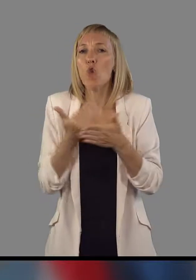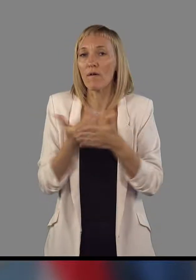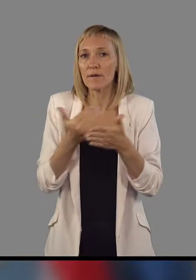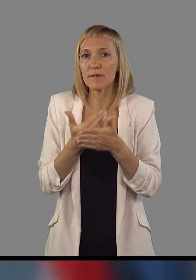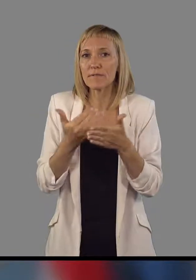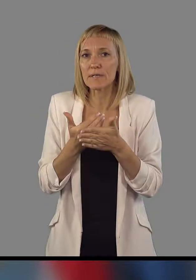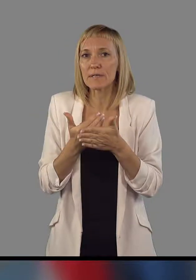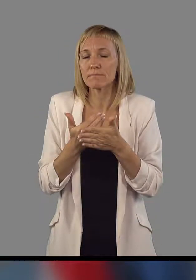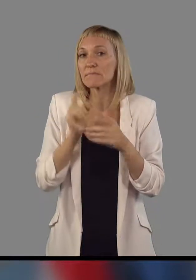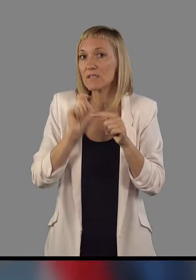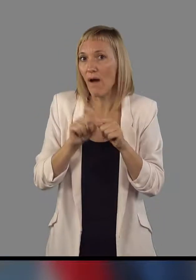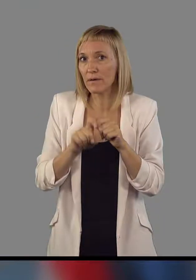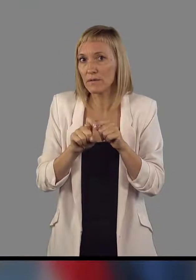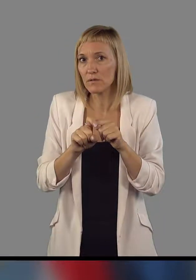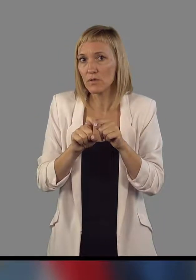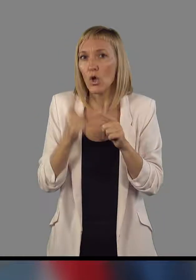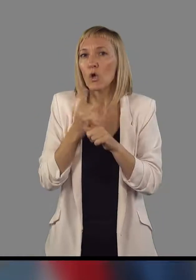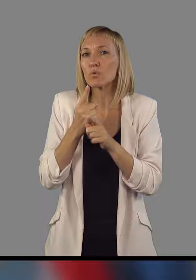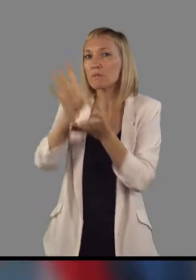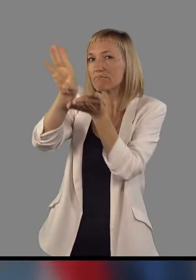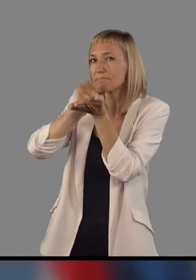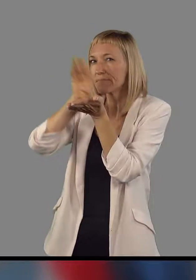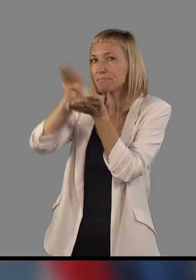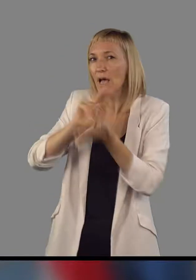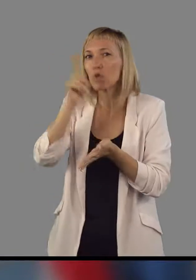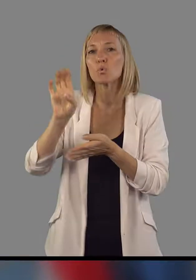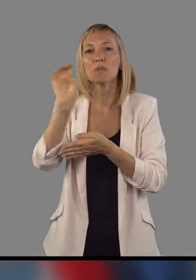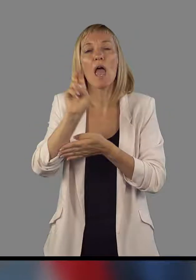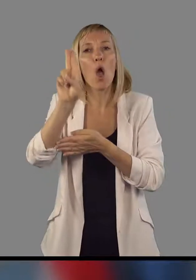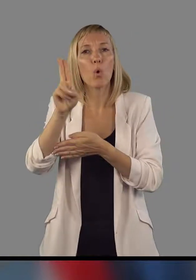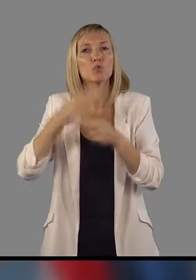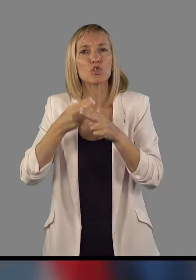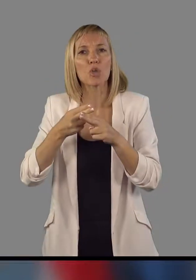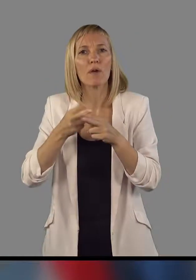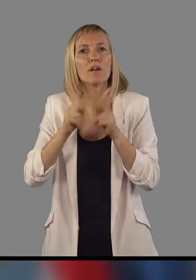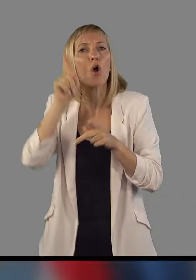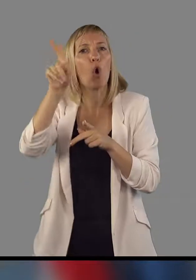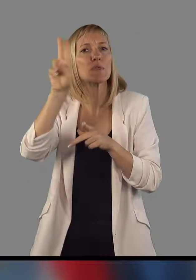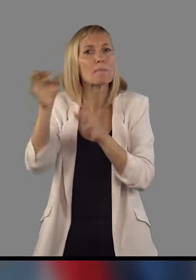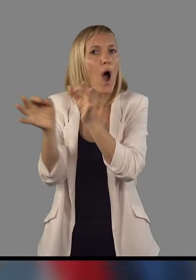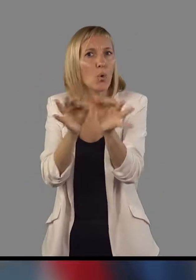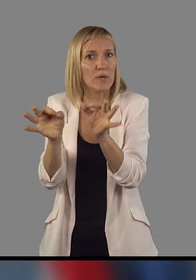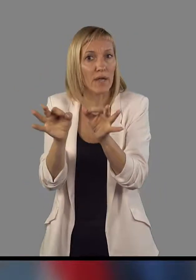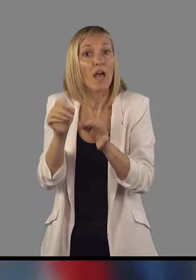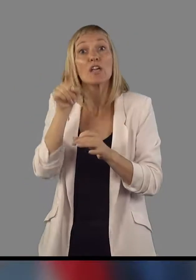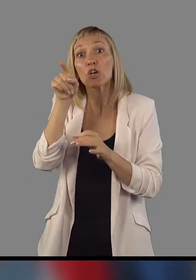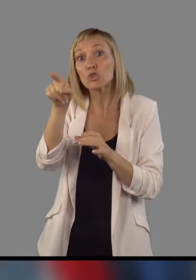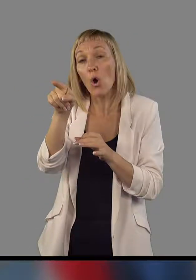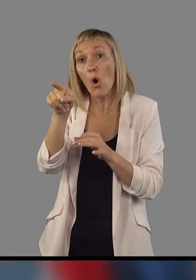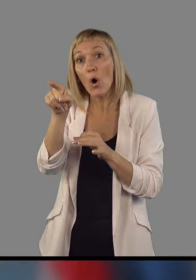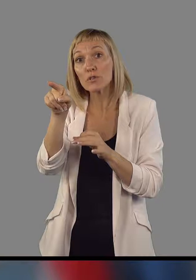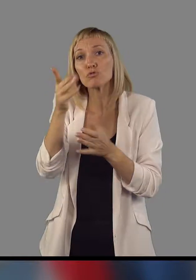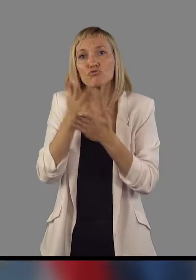novih prijemov, tudi po vzoru nekaterih drugih evropskih držav, ki so očitno na tem